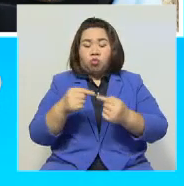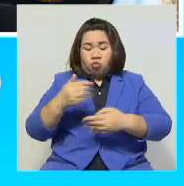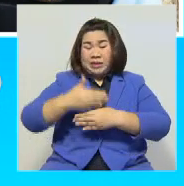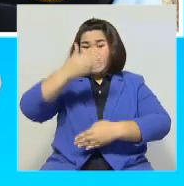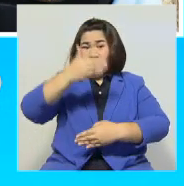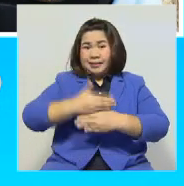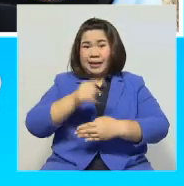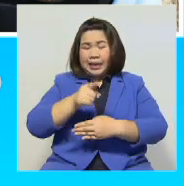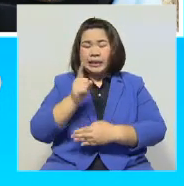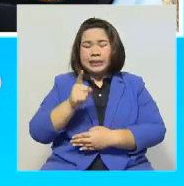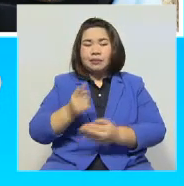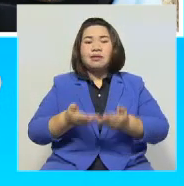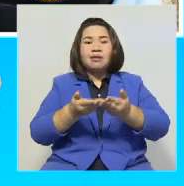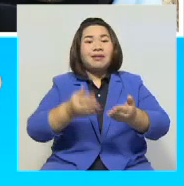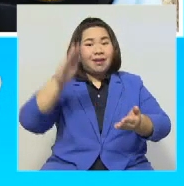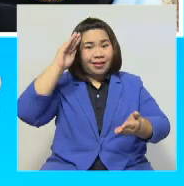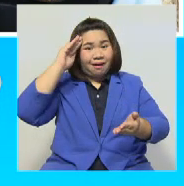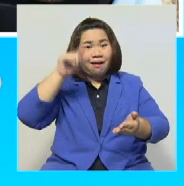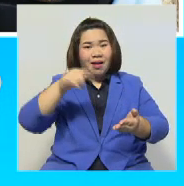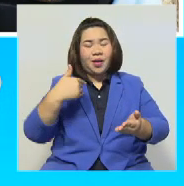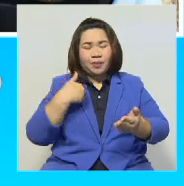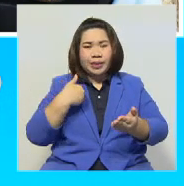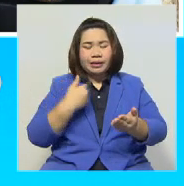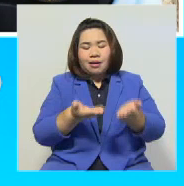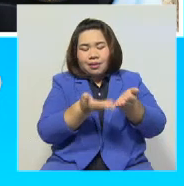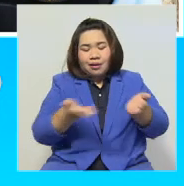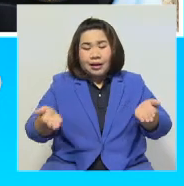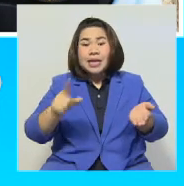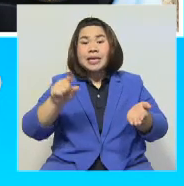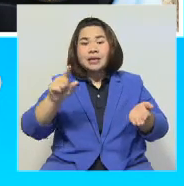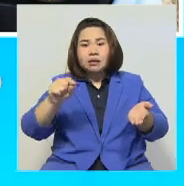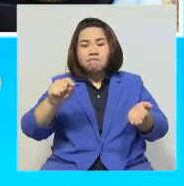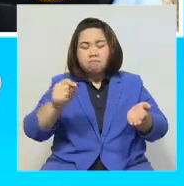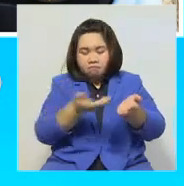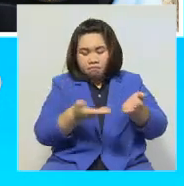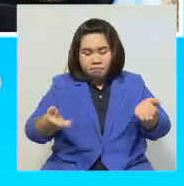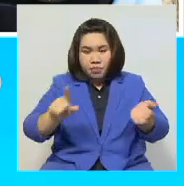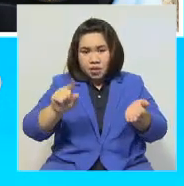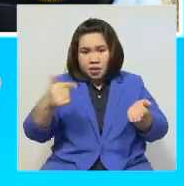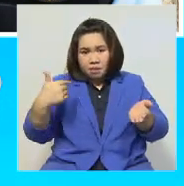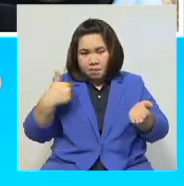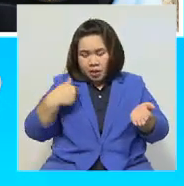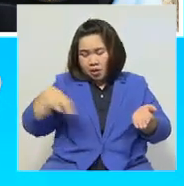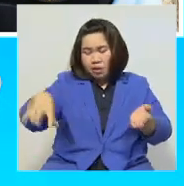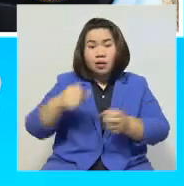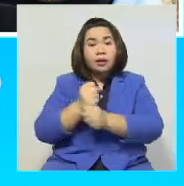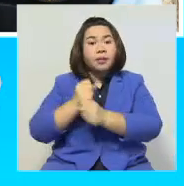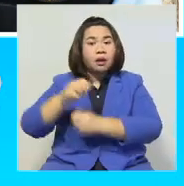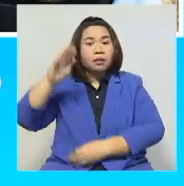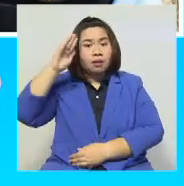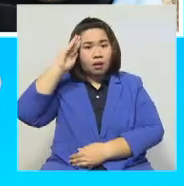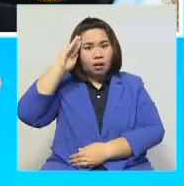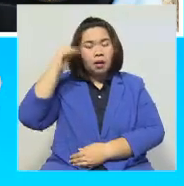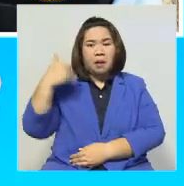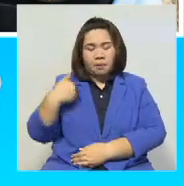ของกองทัพเรือนะครับมีเรือดันน้ำอยู่20ลำแล้วก็หน่วยพัฒนาการเคลื่อนที่ที่13ของทหารนะครับ